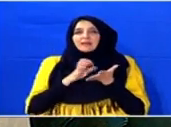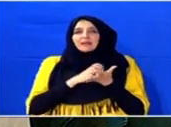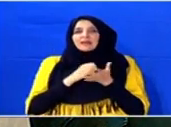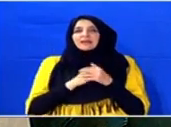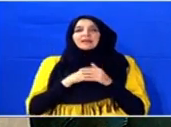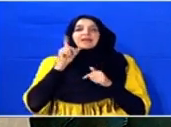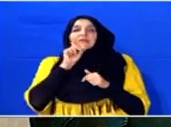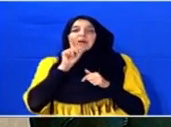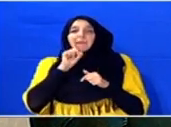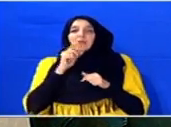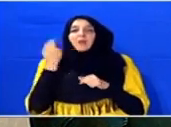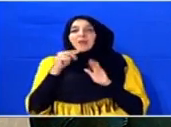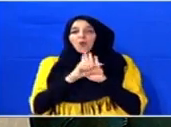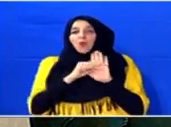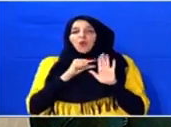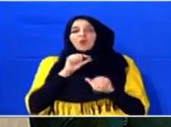النساء